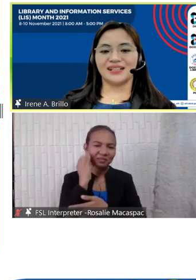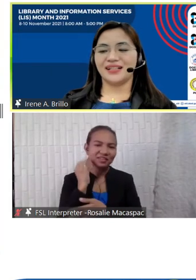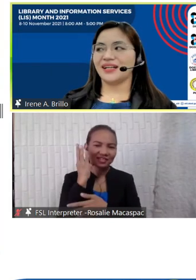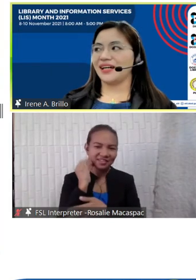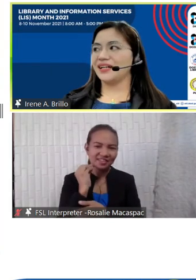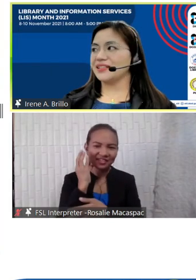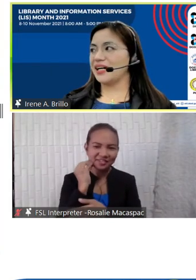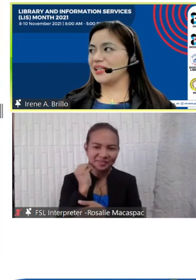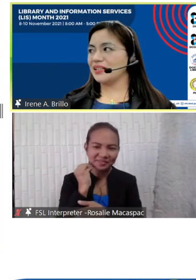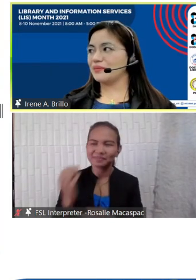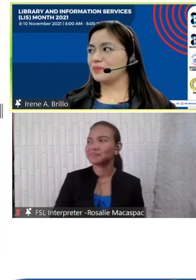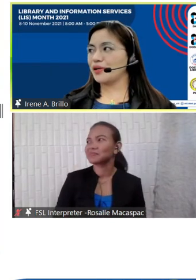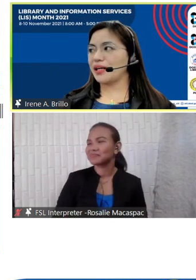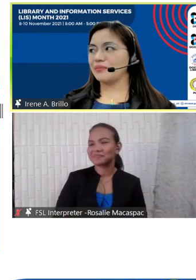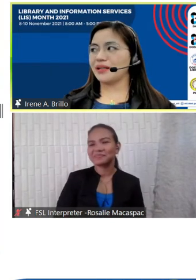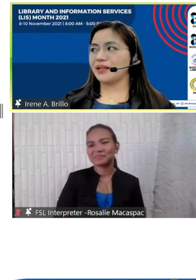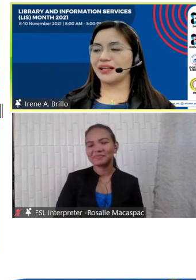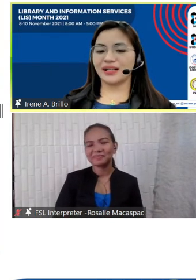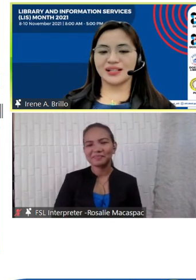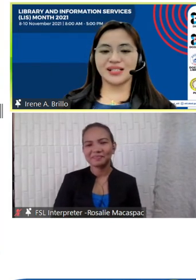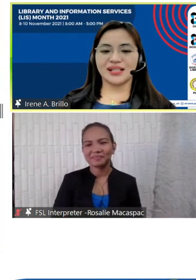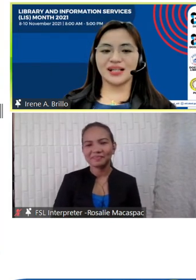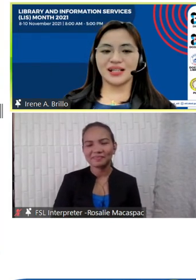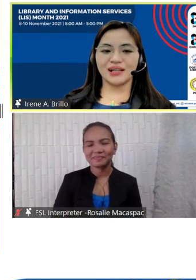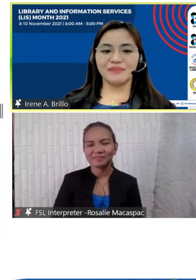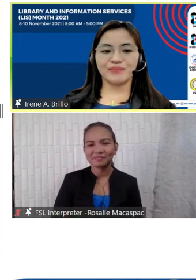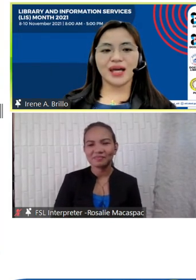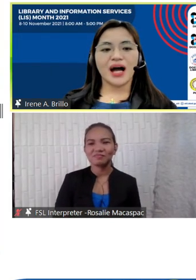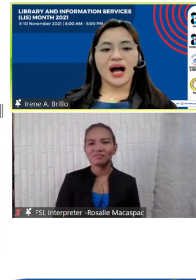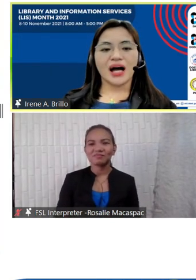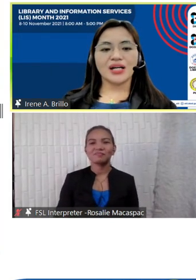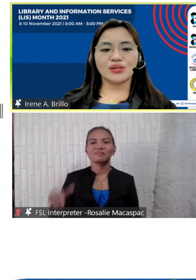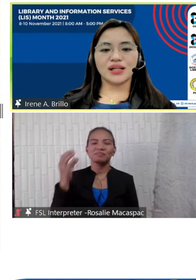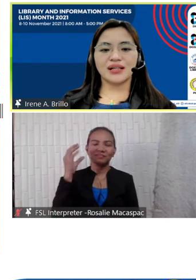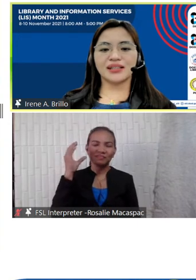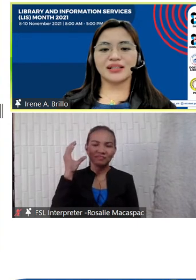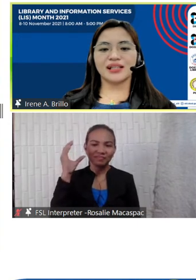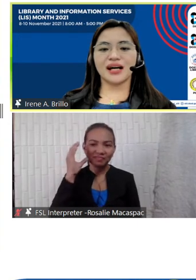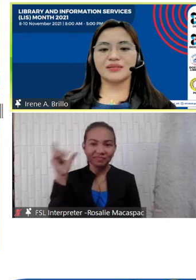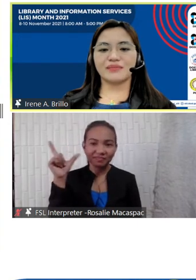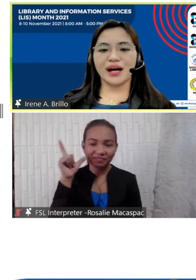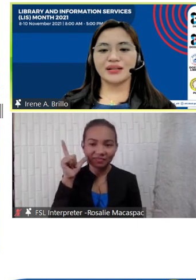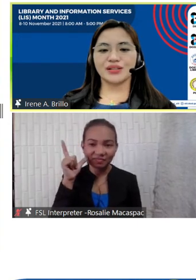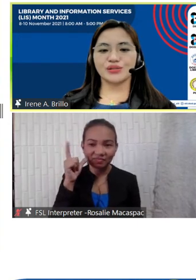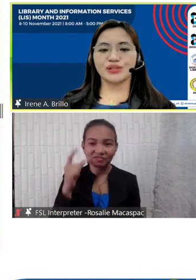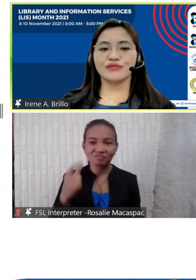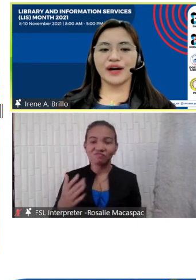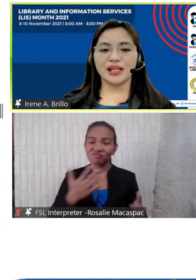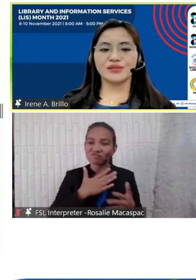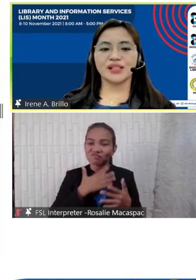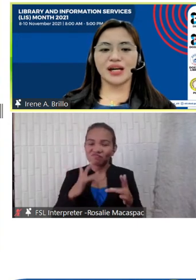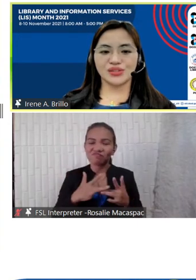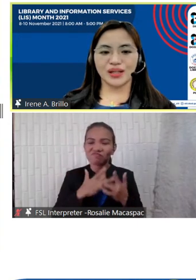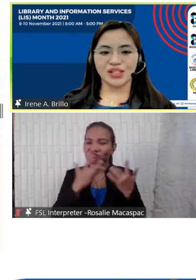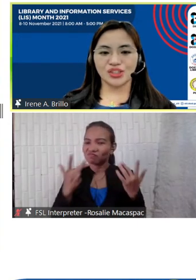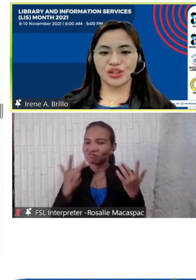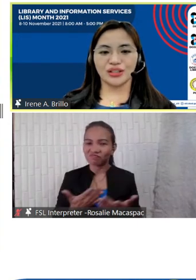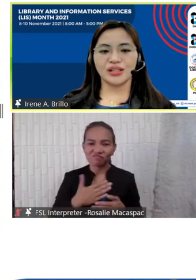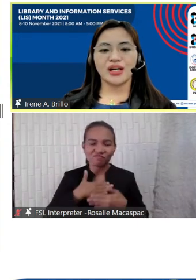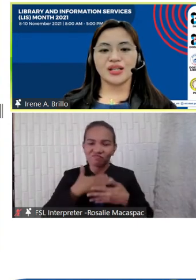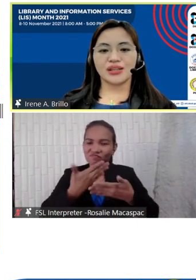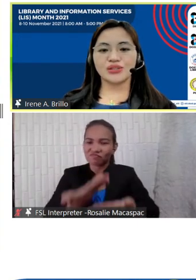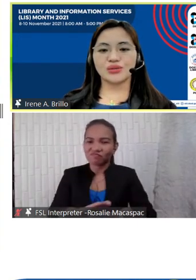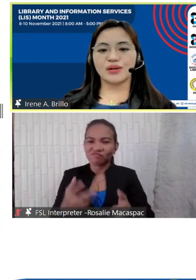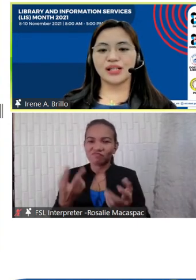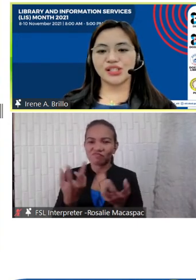Ayan. And galing naman po kay Maria Cristina Lim, I wholeheartedly admire those who value